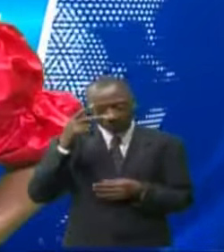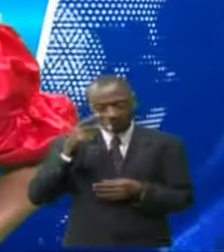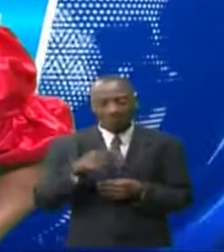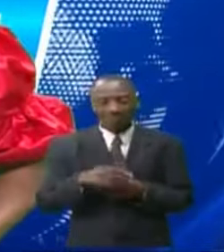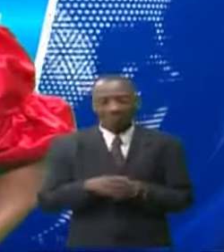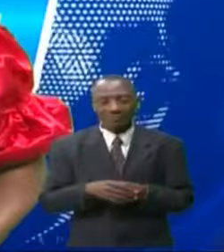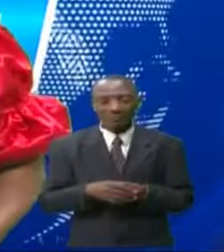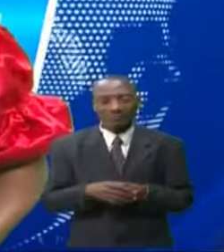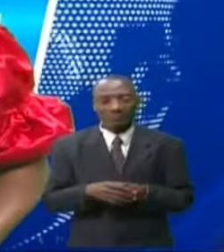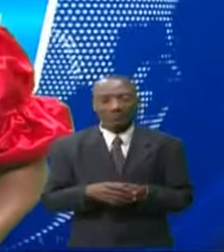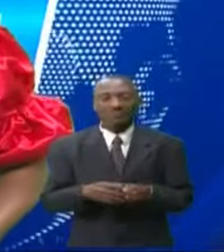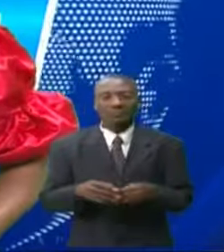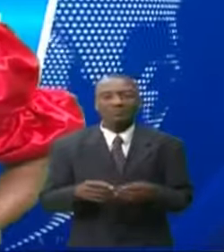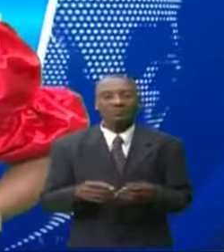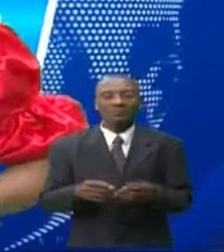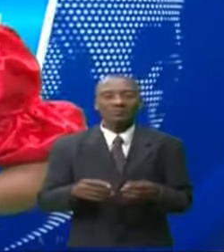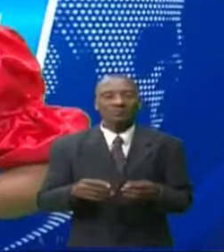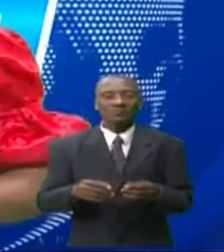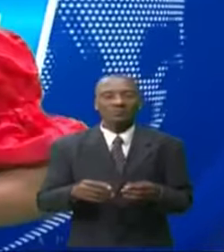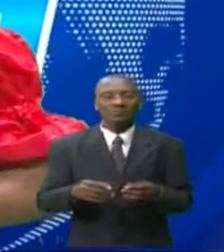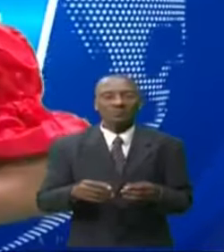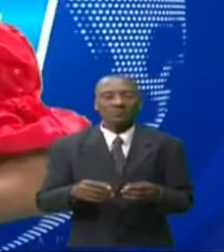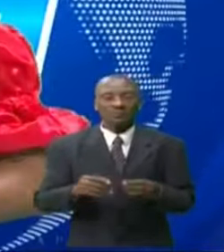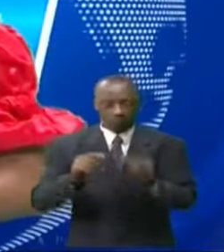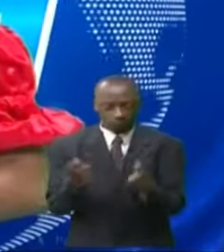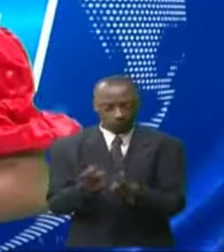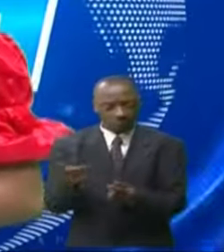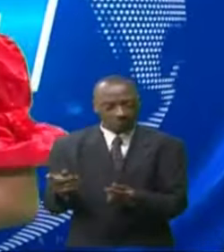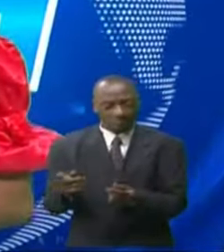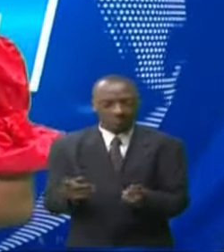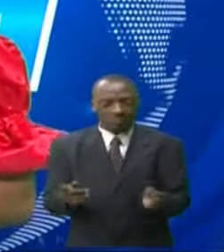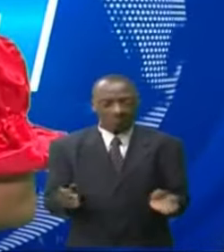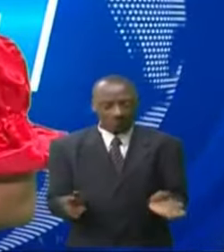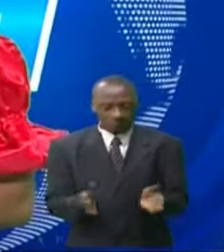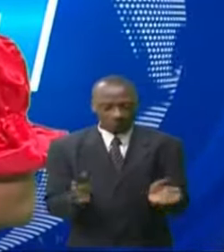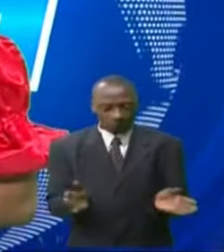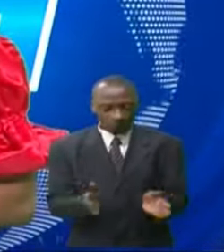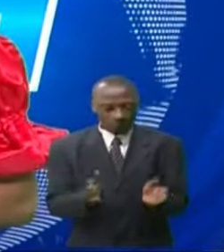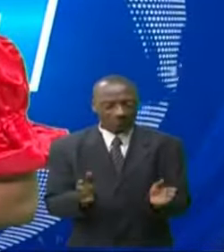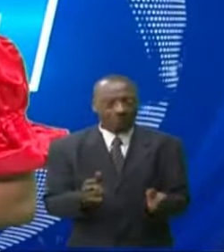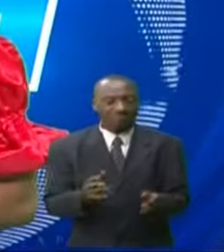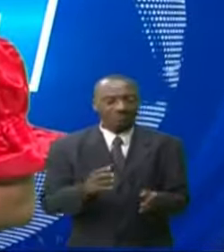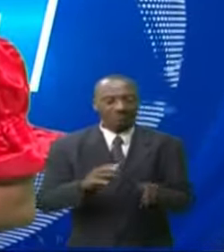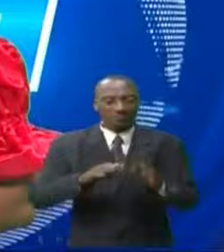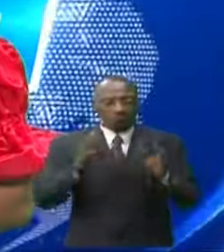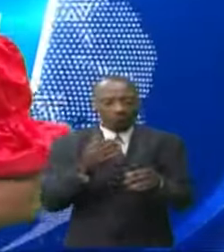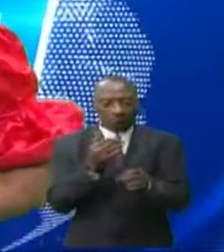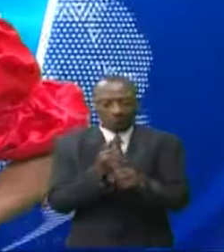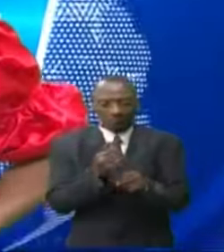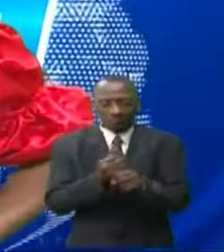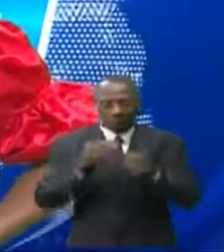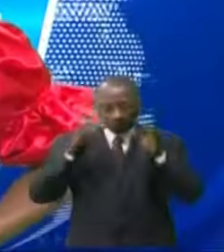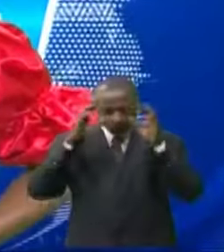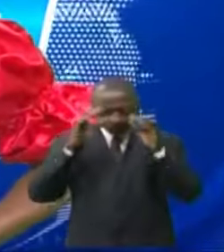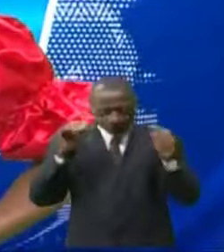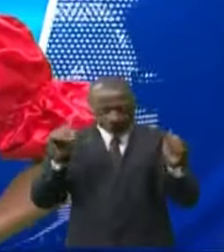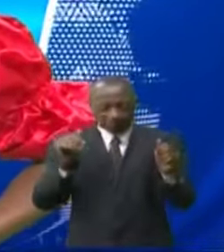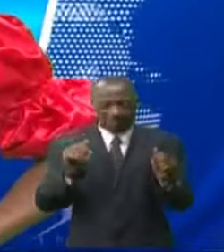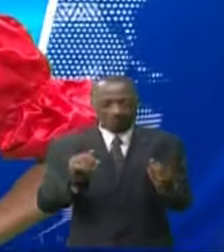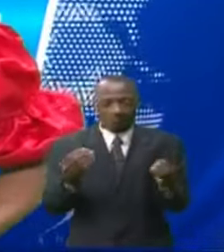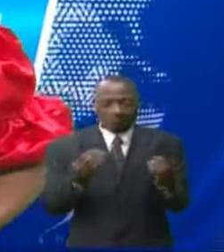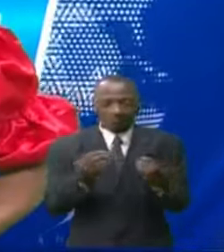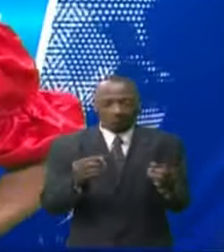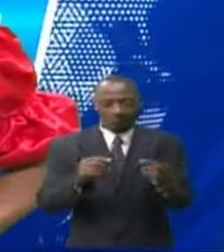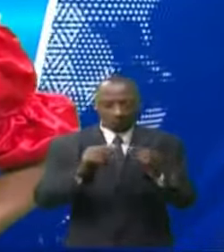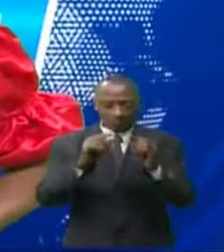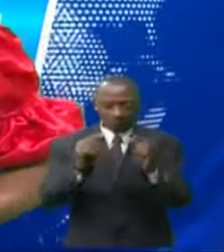mobilise pour soutenir les actions du chef de l'État euh son président national ben Carlos Kaina est arrivé à Lubumbashi pour